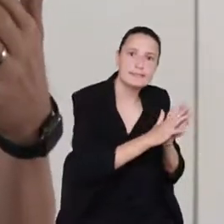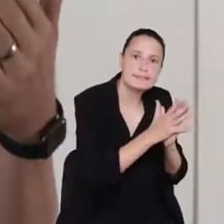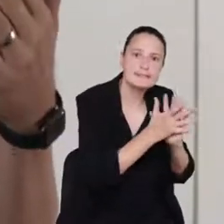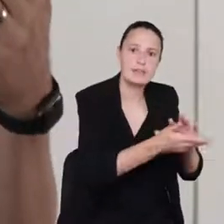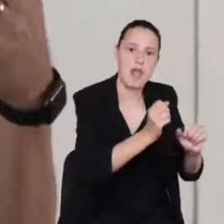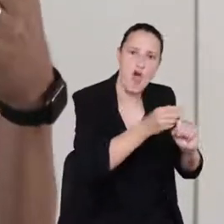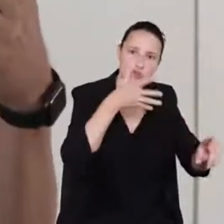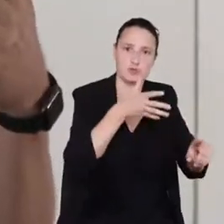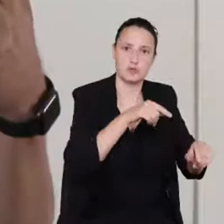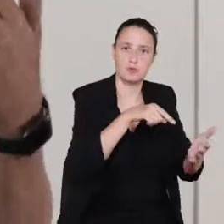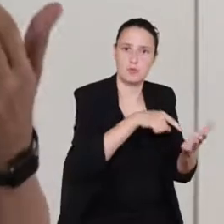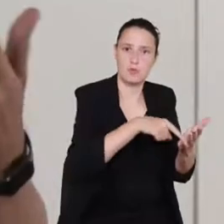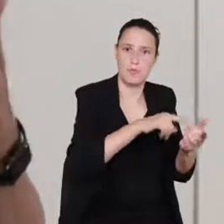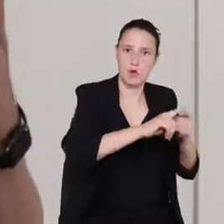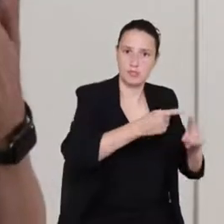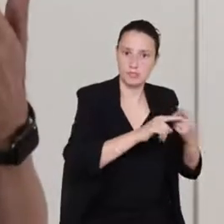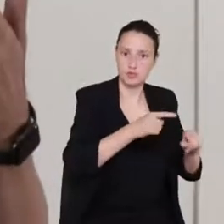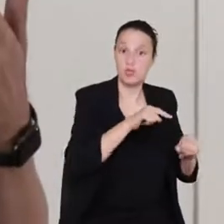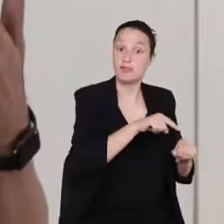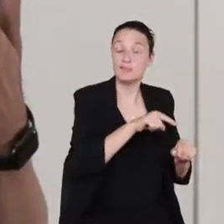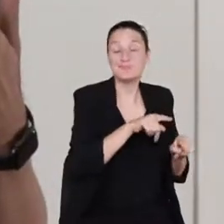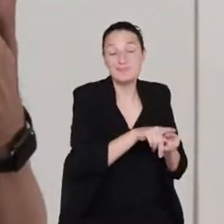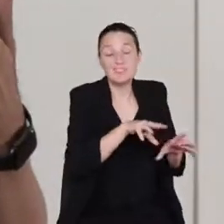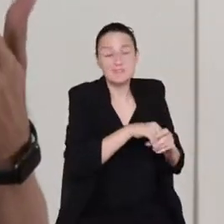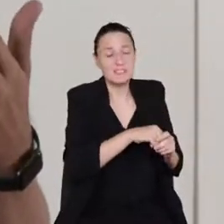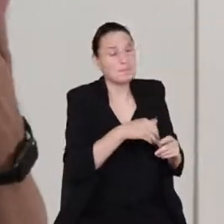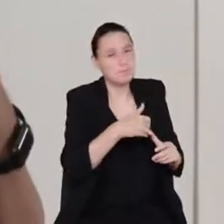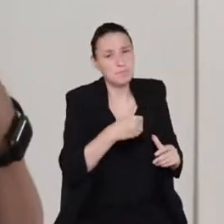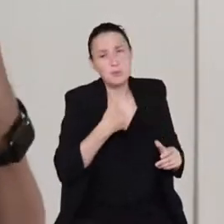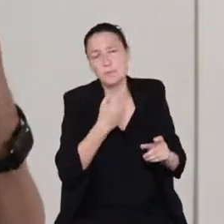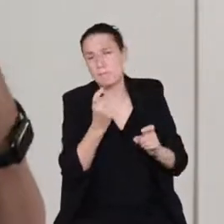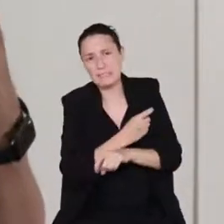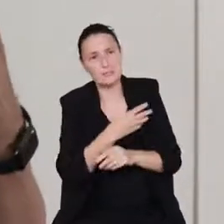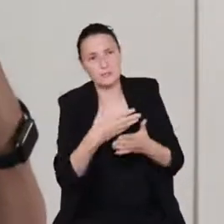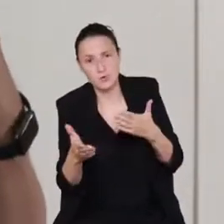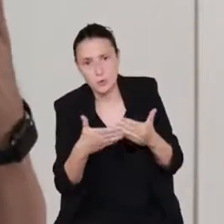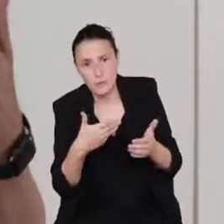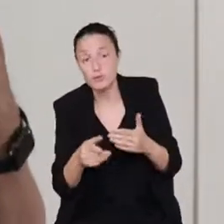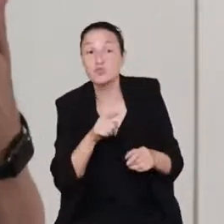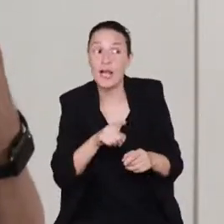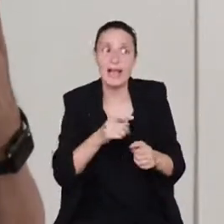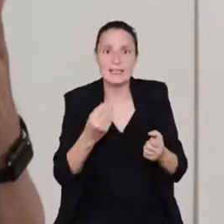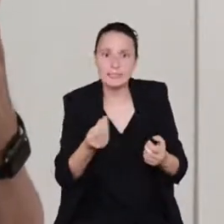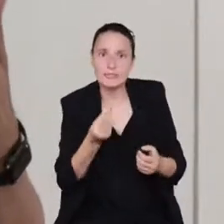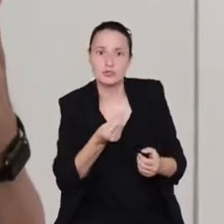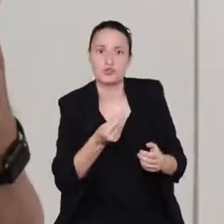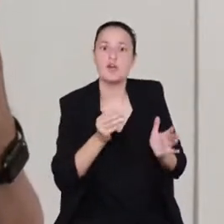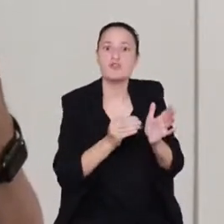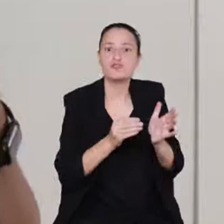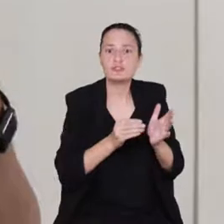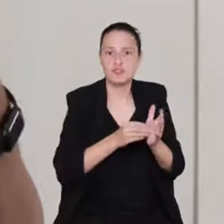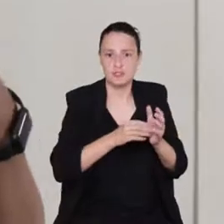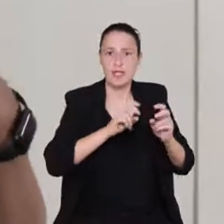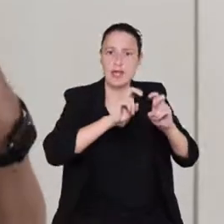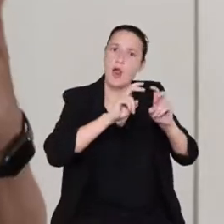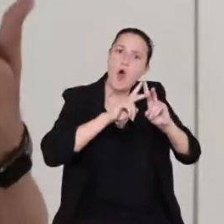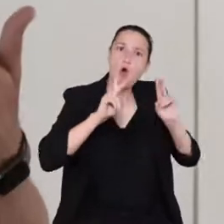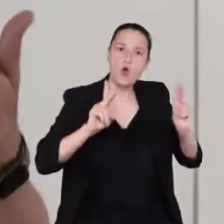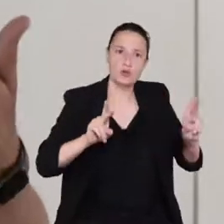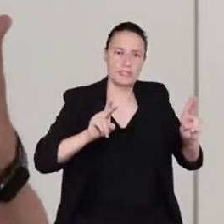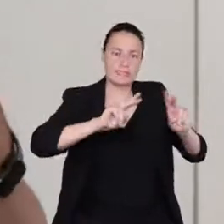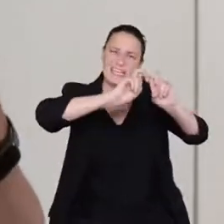oprócz tych słabości, prawda, czy państwa polskiego, no była jeszcze napędzana przez doświadczenie wielkiego kryzysu,